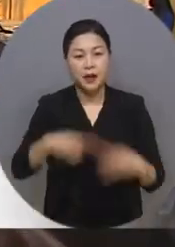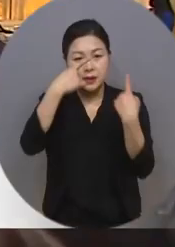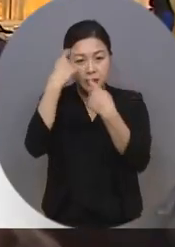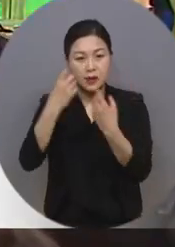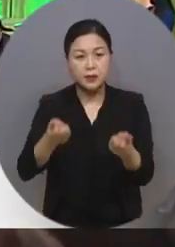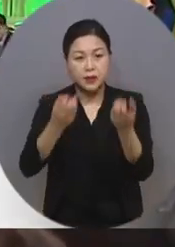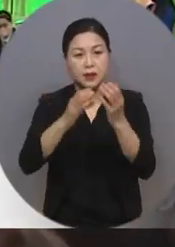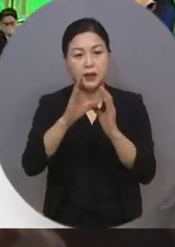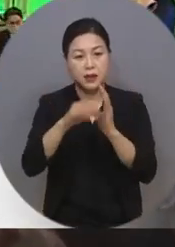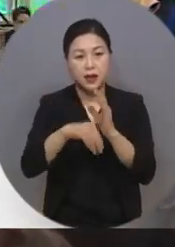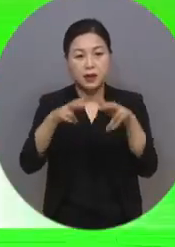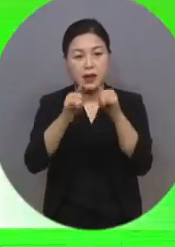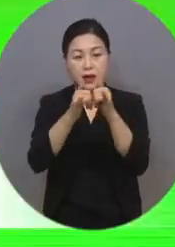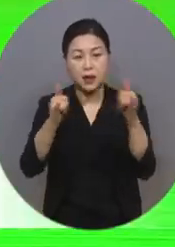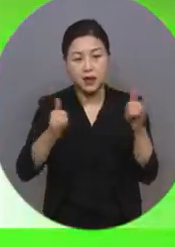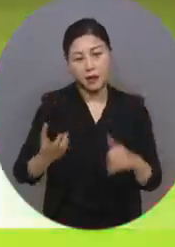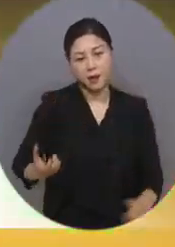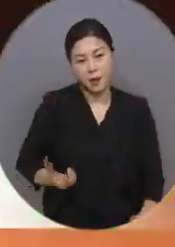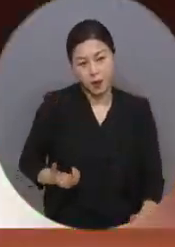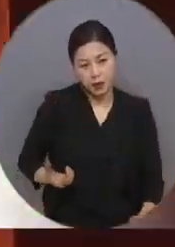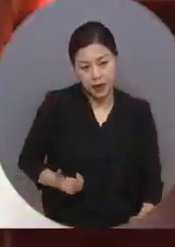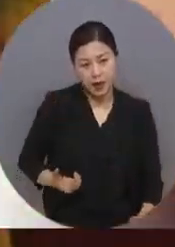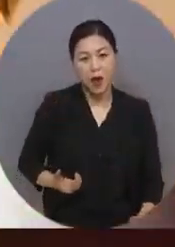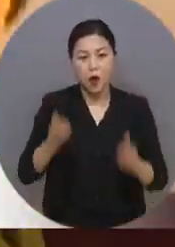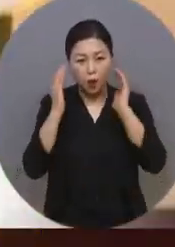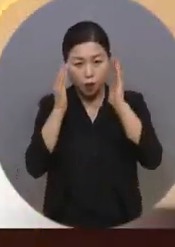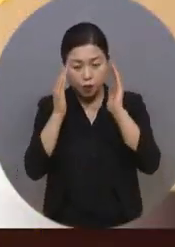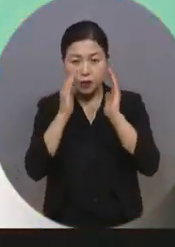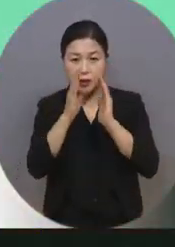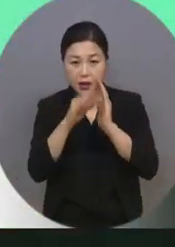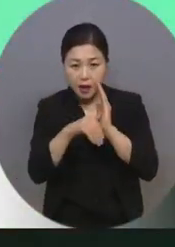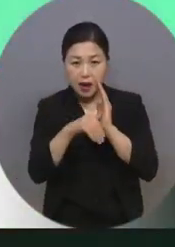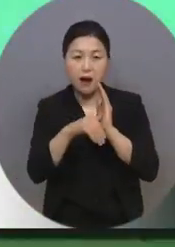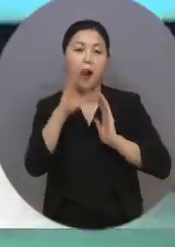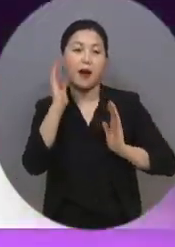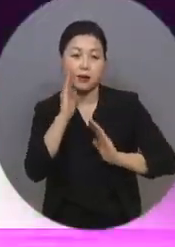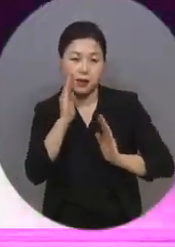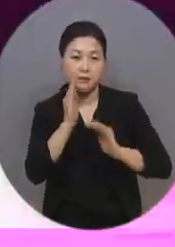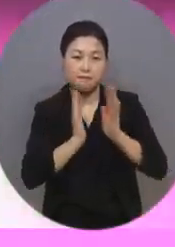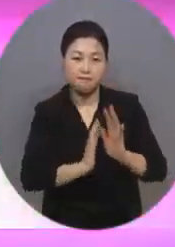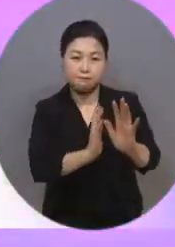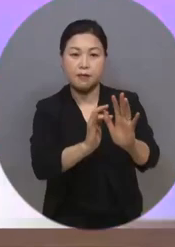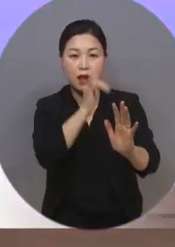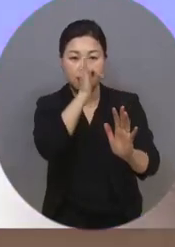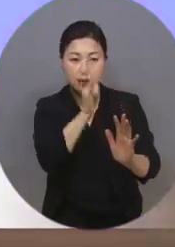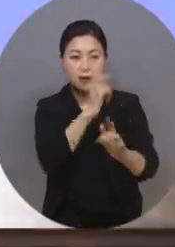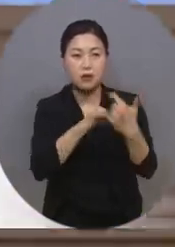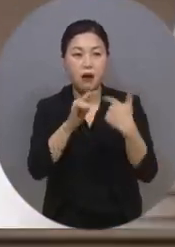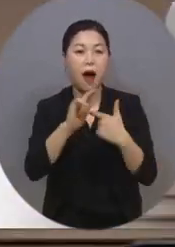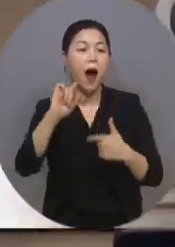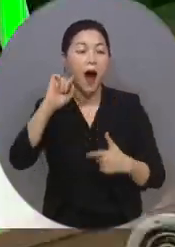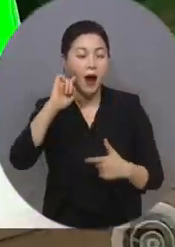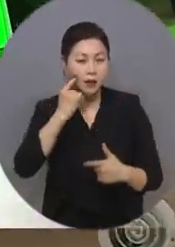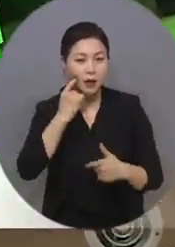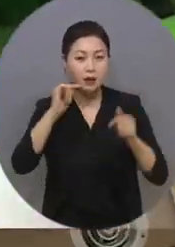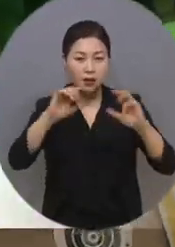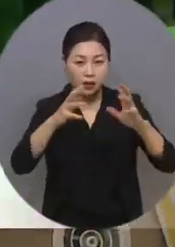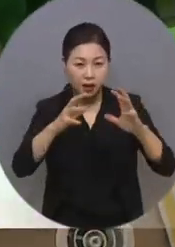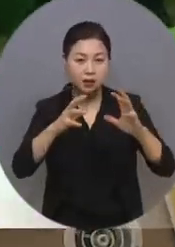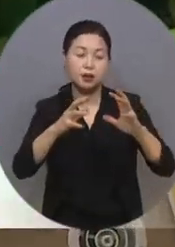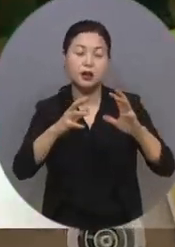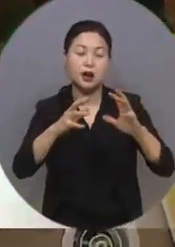장애인 모델 아카데미 학생들의 발표회도 진행됐습니다. 더 아름다운 세상은 모델 양성을 통해 새로운 직업군을